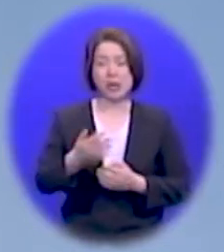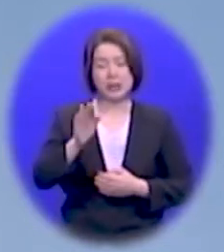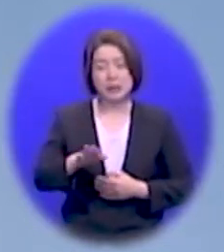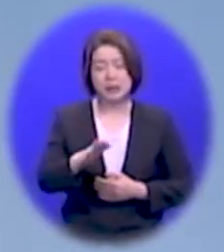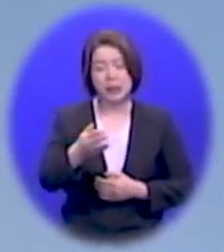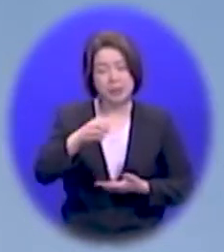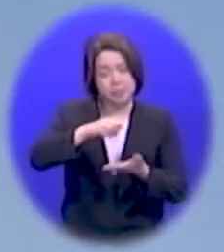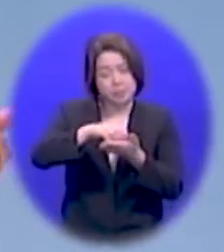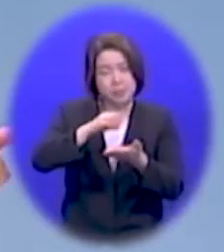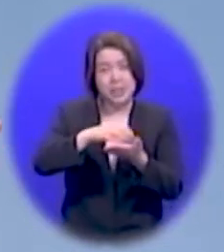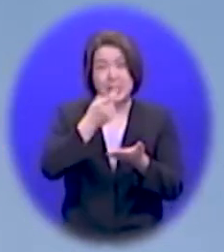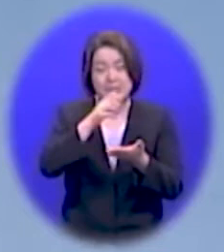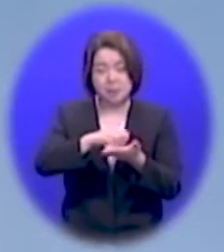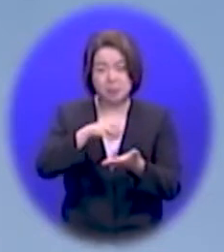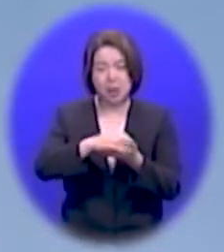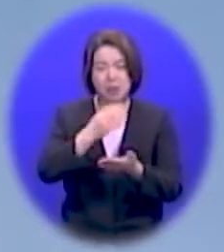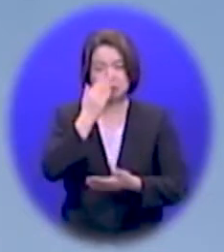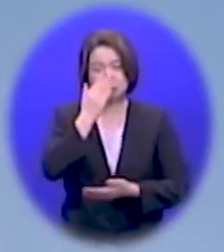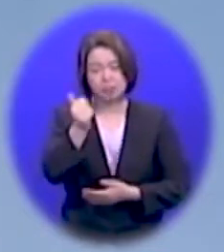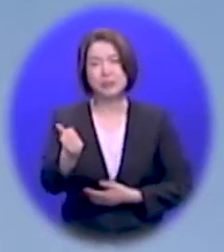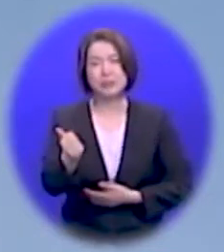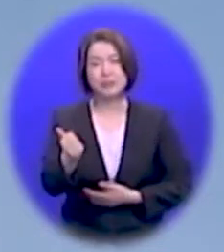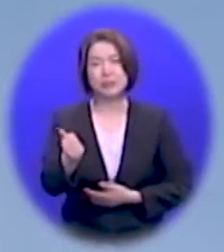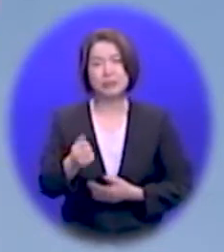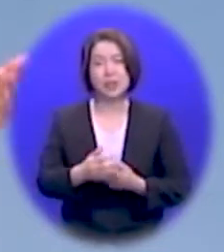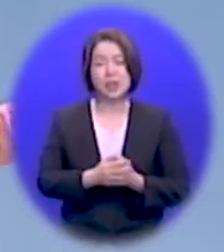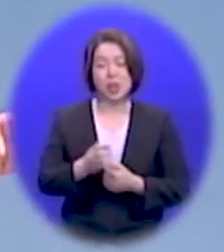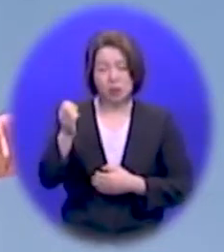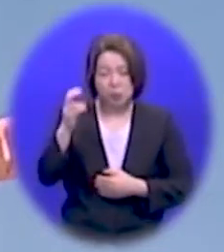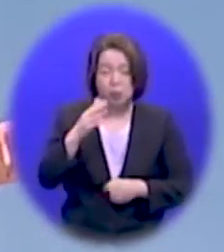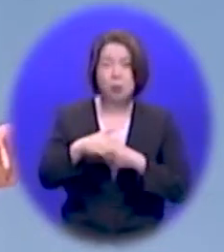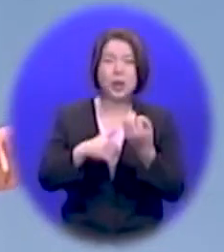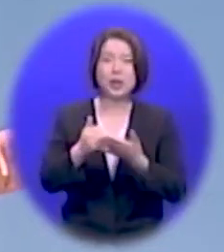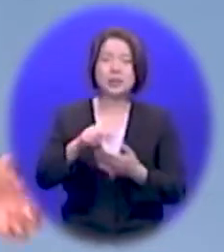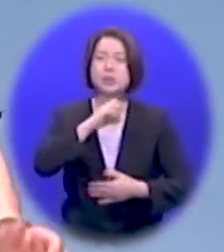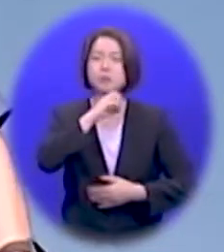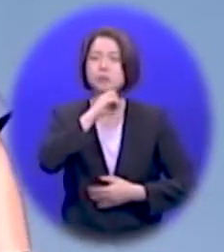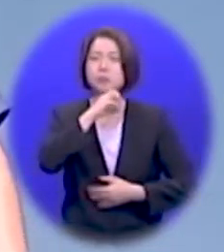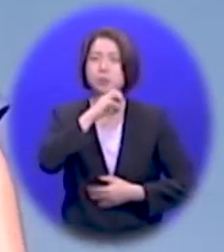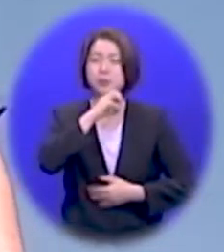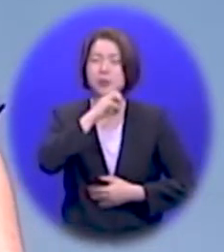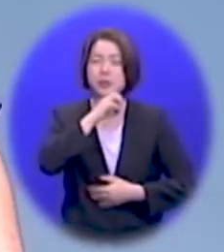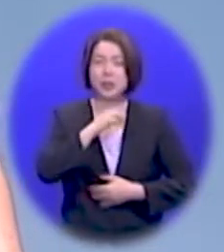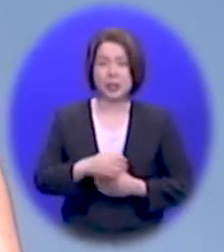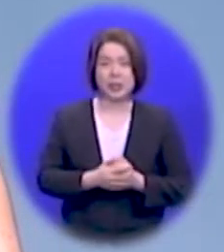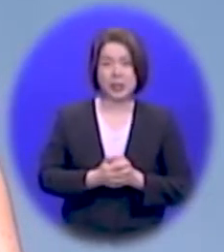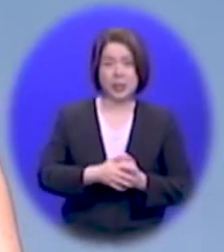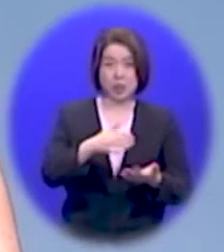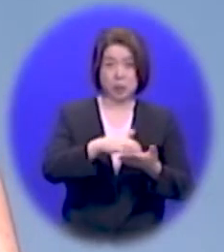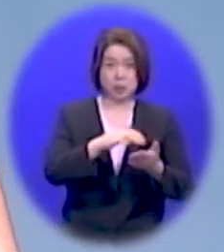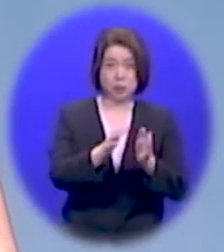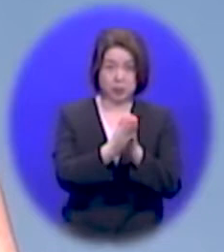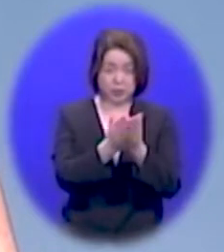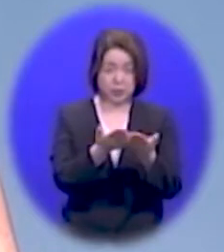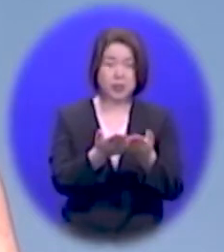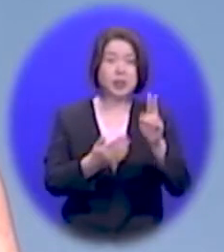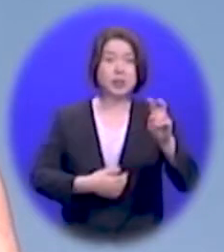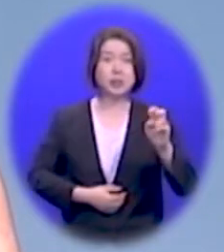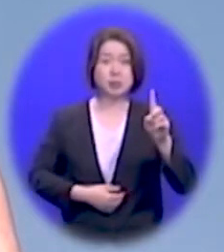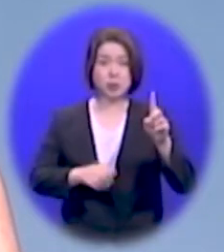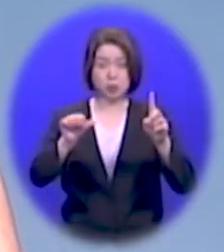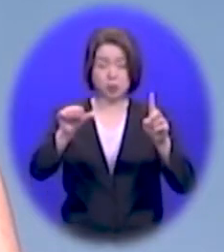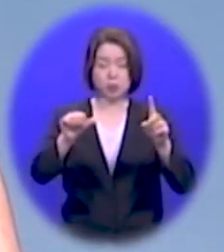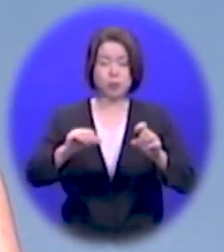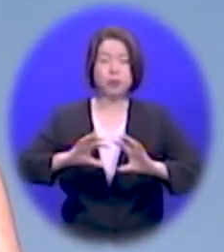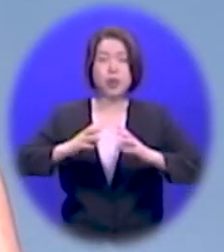또 지루하게 여기고 또 하나님께 원망을 합니다 민수기 21장 5절에 백성이 하나님과